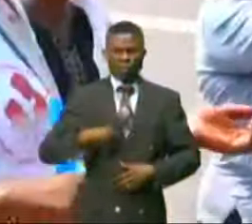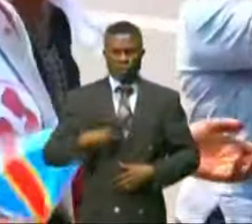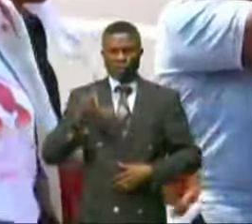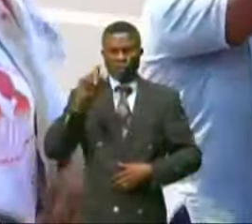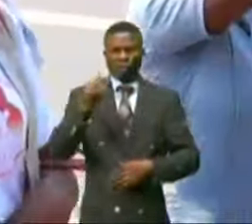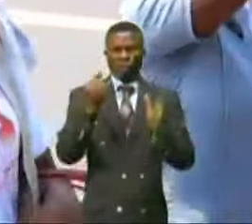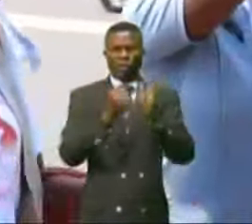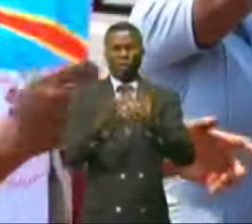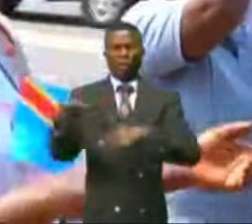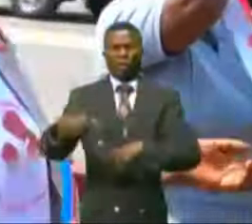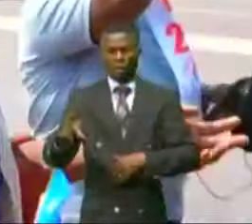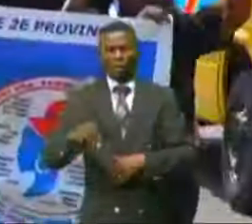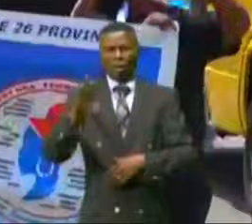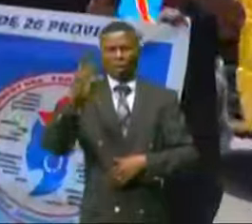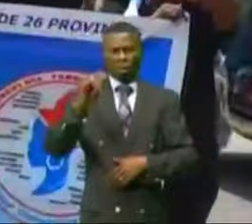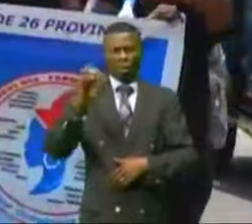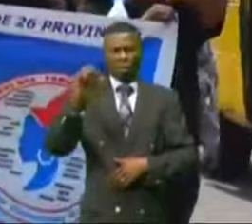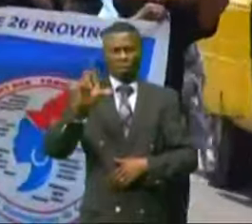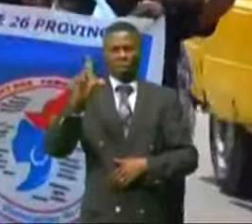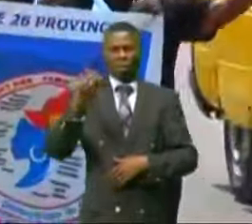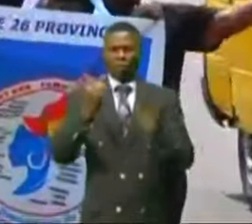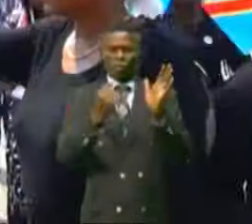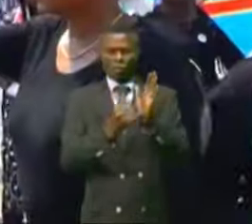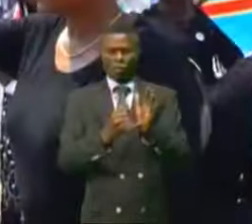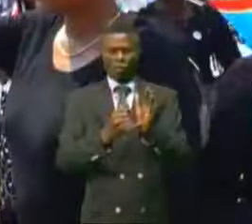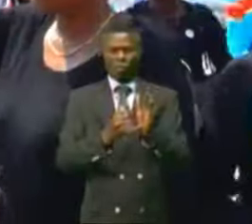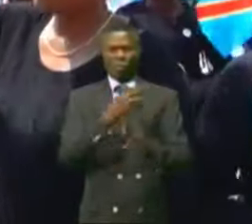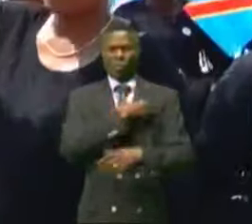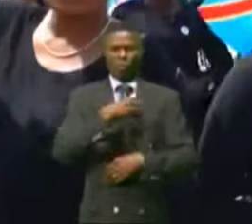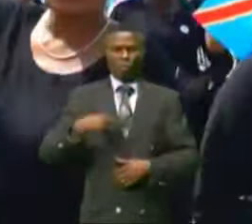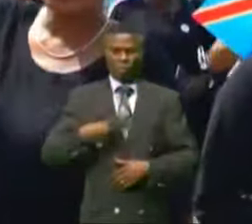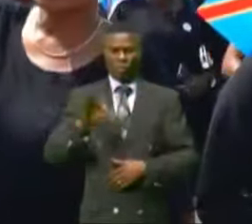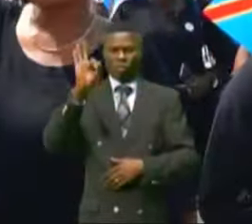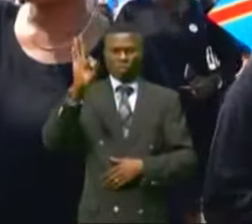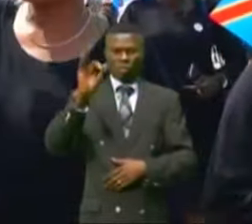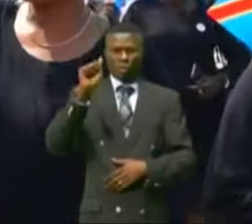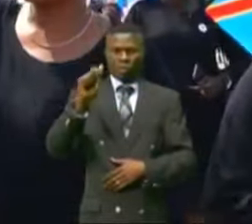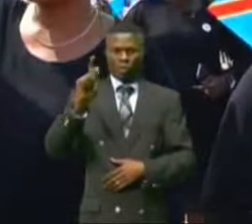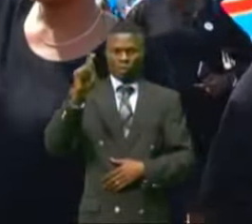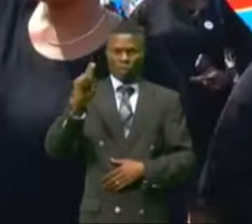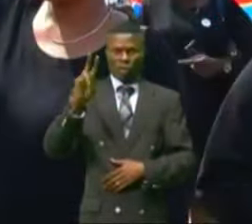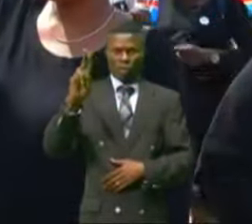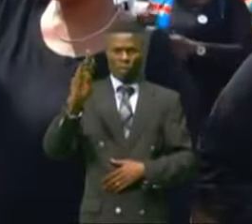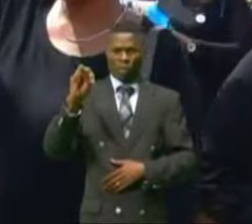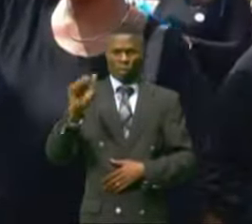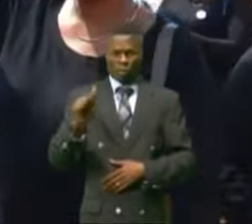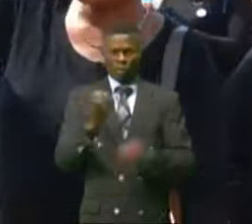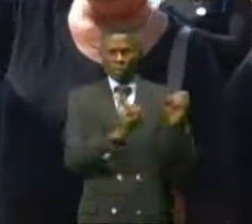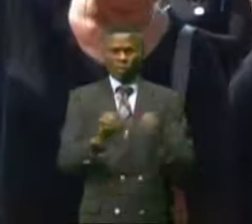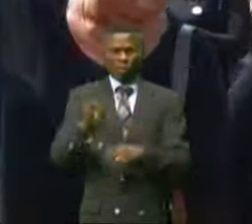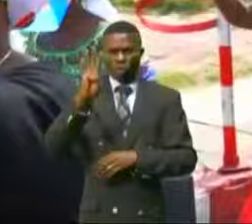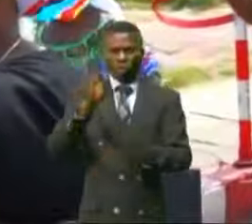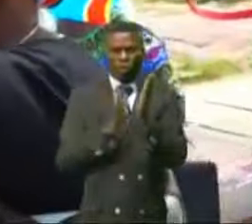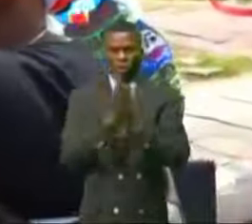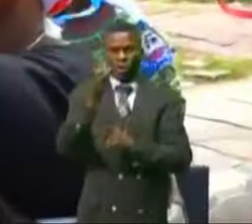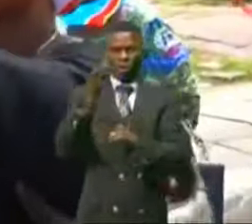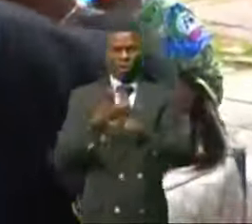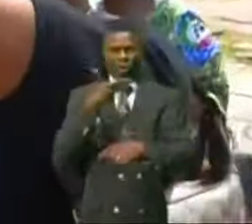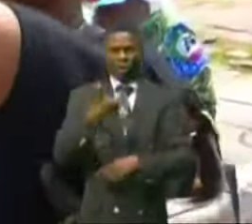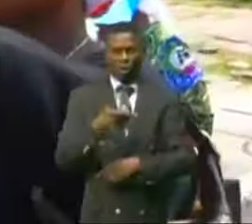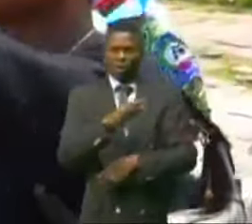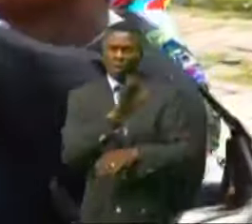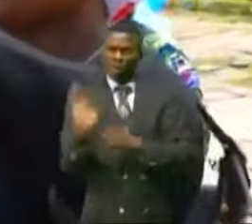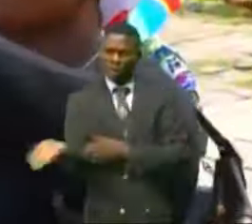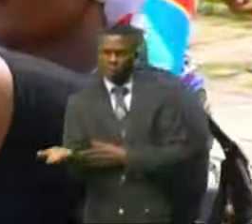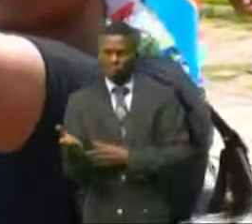26 provinces, MF26, avec en tête Madame Fatouma Amissi Chouchou, a organisé ce jeudi 15 février, dans la